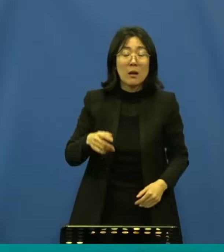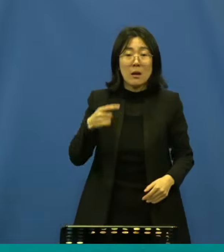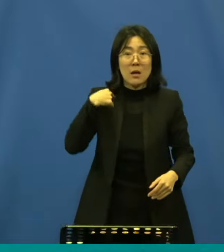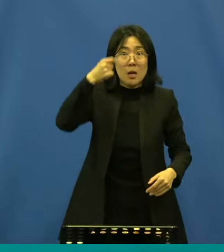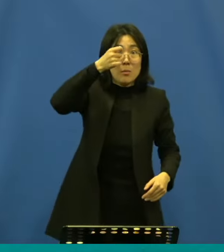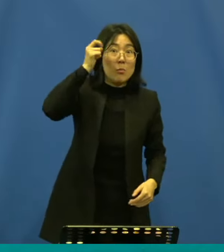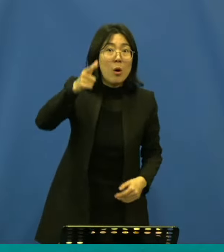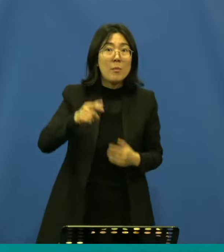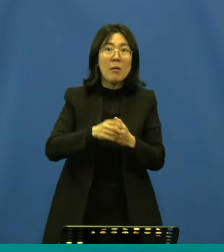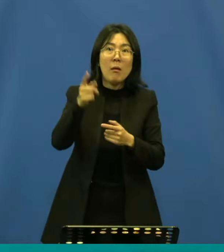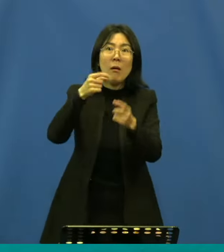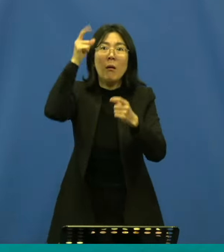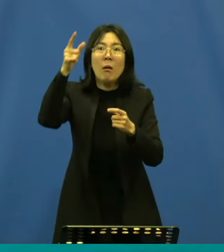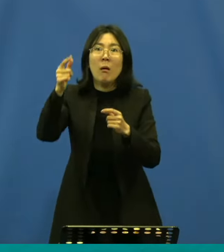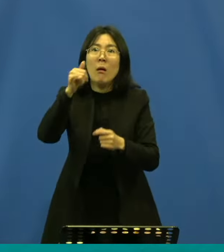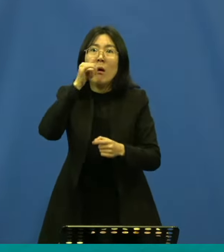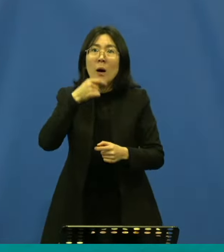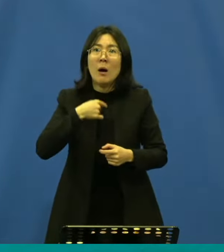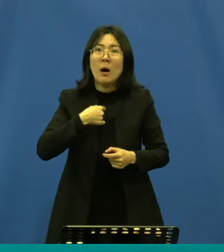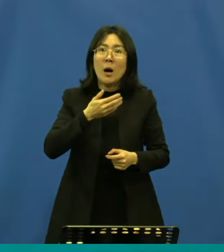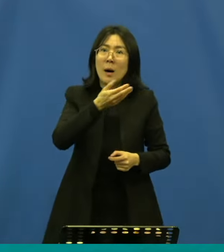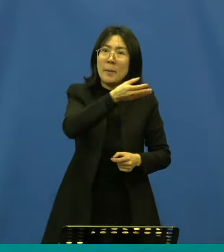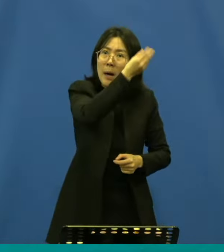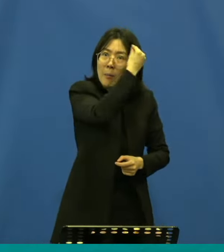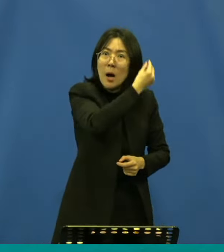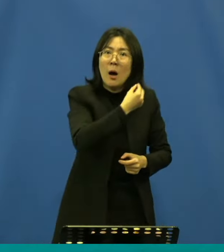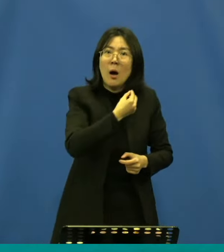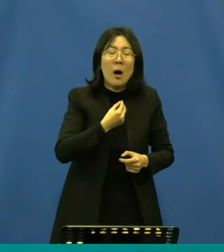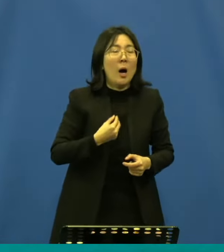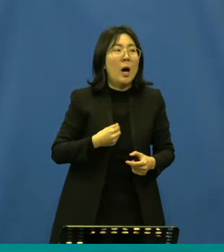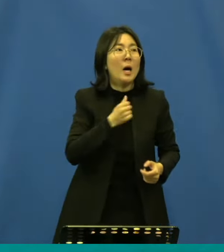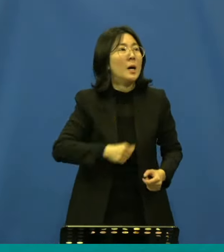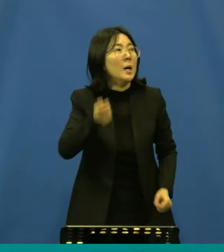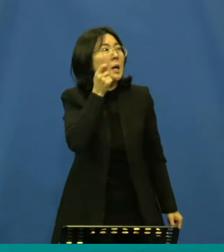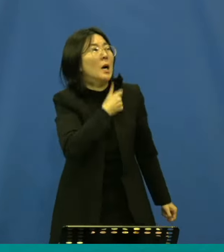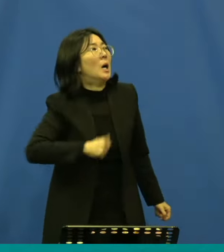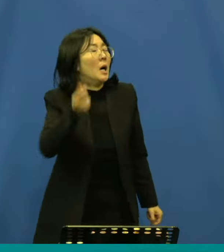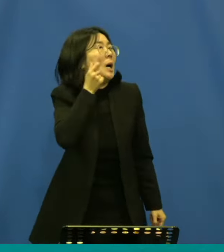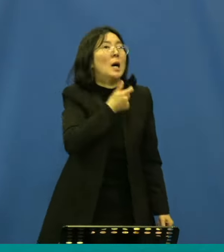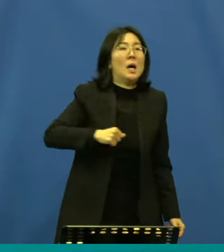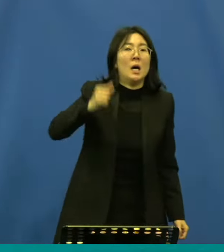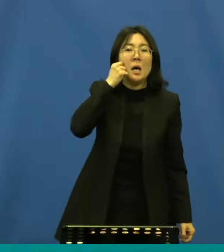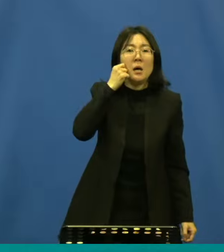문제는 무엇이냐면 자기 자신을 보는 눈입니다. 항상 다른 사람들을 통해서 자신을 바라보는 거예요.